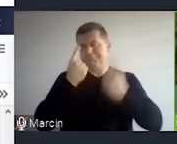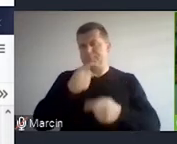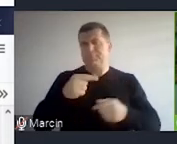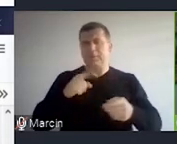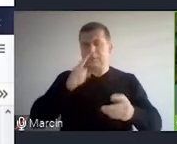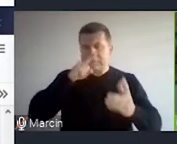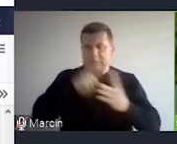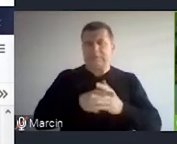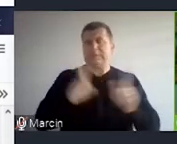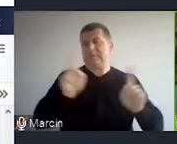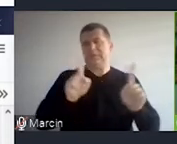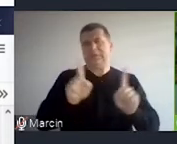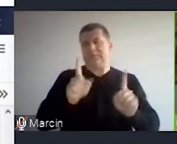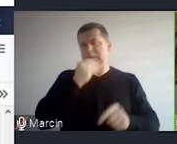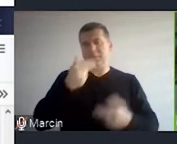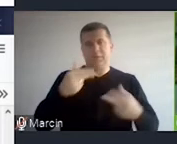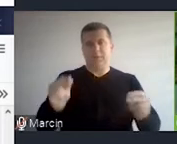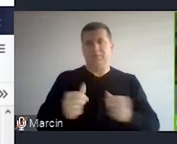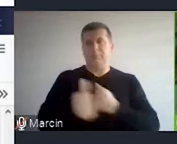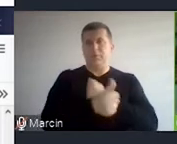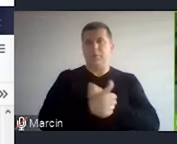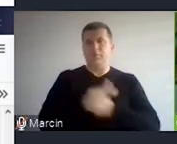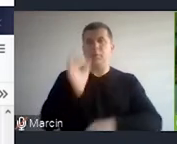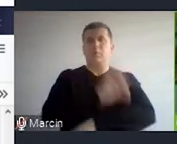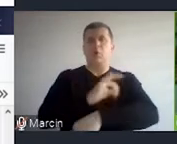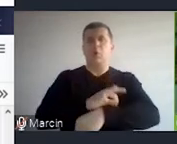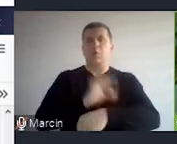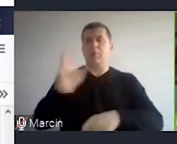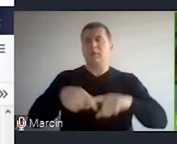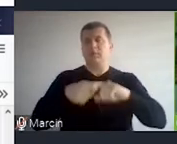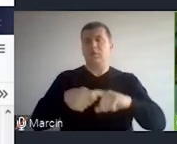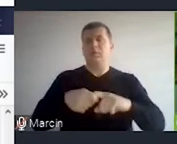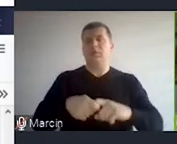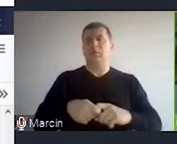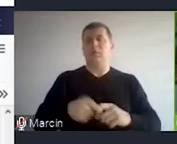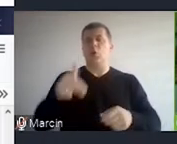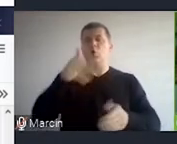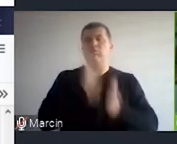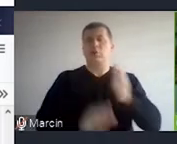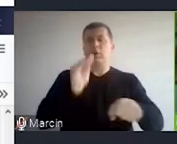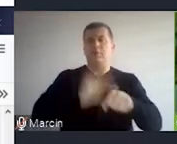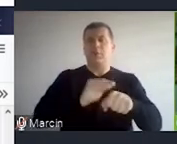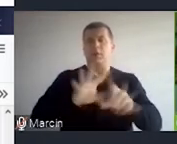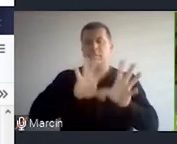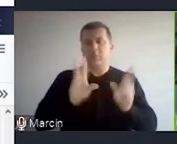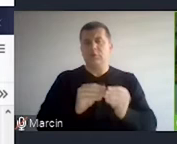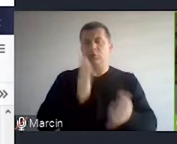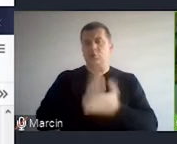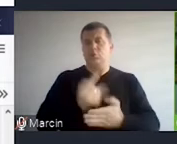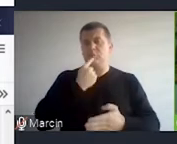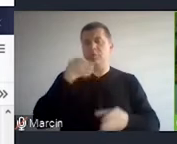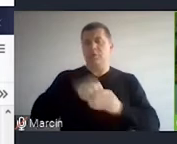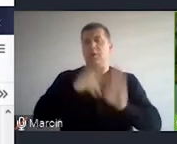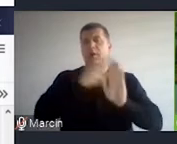nie zagłębiał z tego powodu, że w projektach związanych z uproszczonymi metodami wszystko powiedziano już w